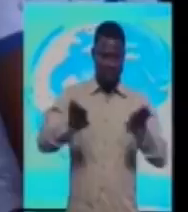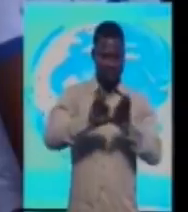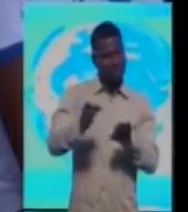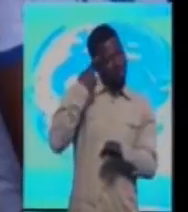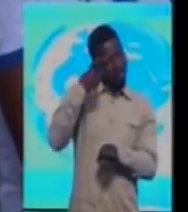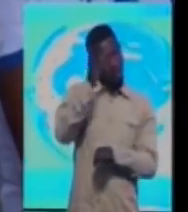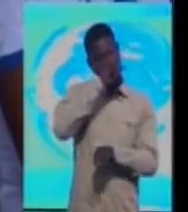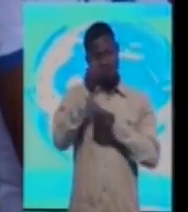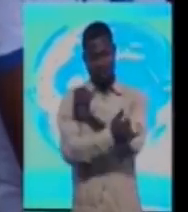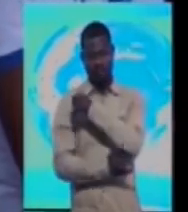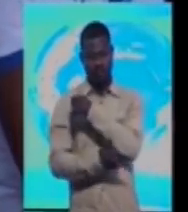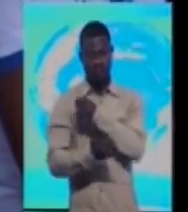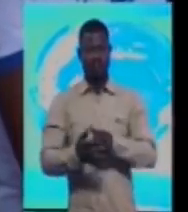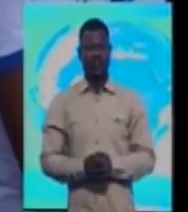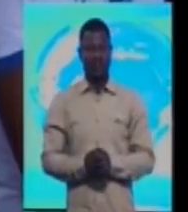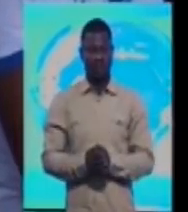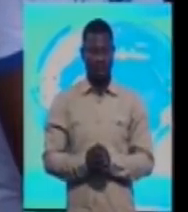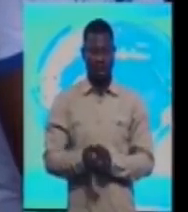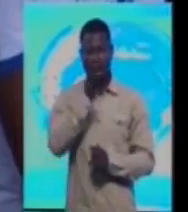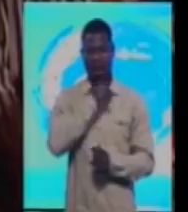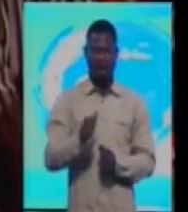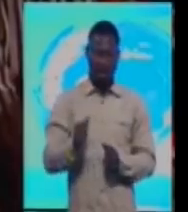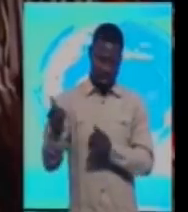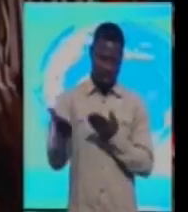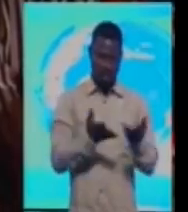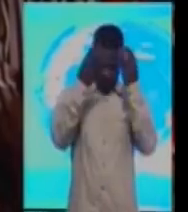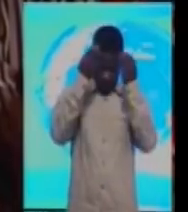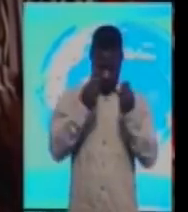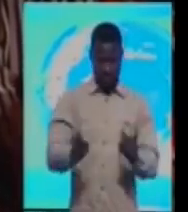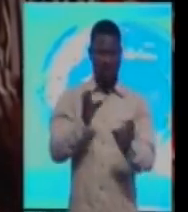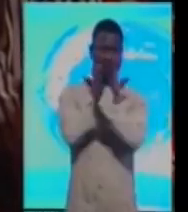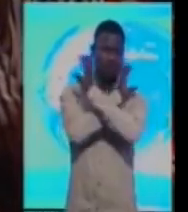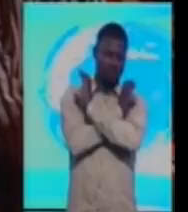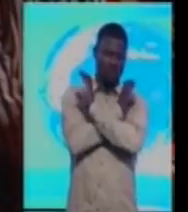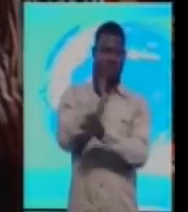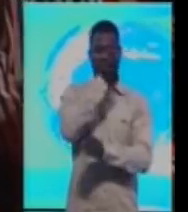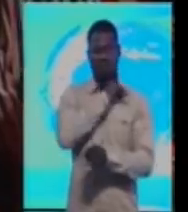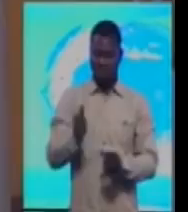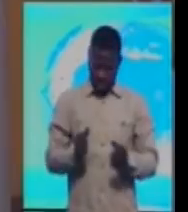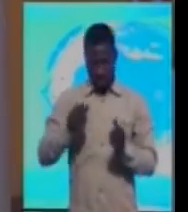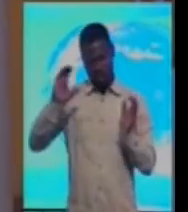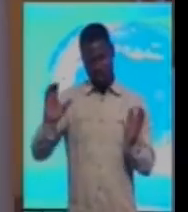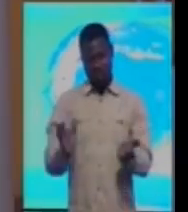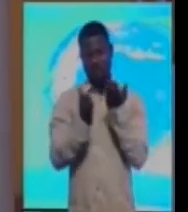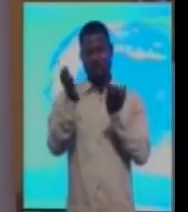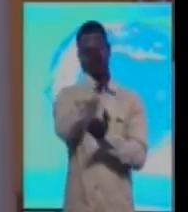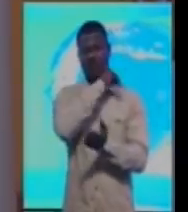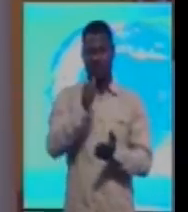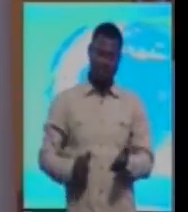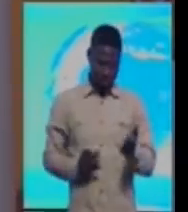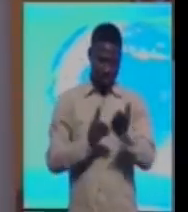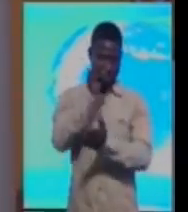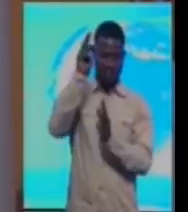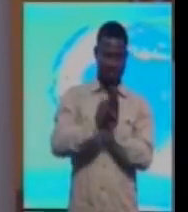résorbant ce taux de chômage-là, ça peut contribuer non seulement au développement de notre pays, mais éviter aussi une certaine